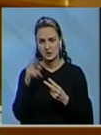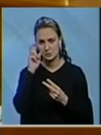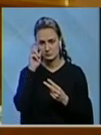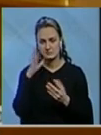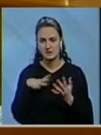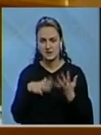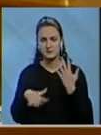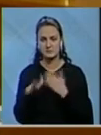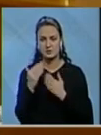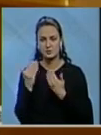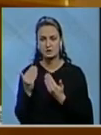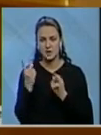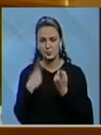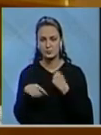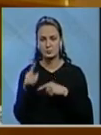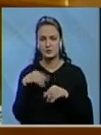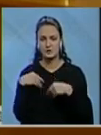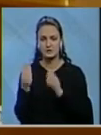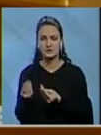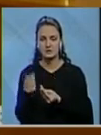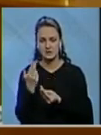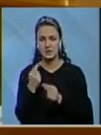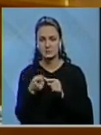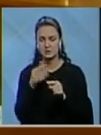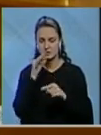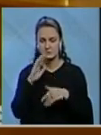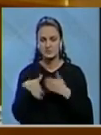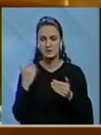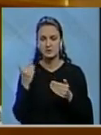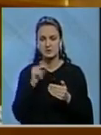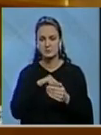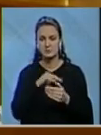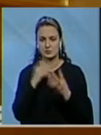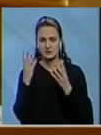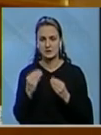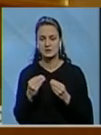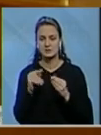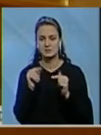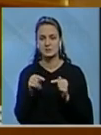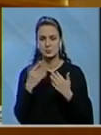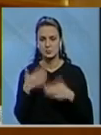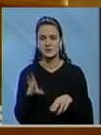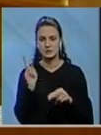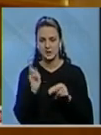ხელისუფლებამ საქართველოს დაუბრუნა და გადასცა, და ამის შემდეგ სამუშაო დღეს ირაკლი კობახიძე